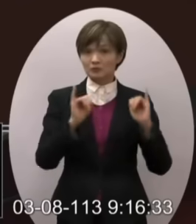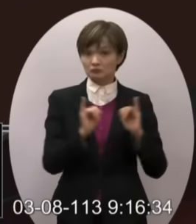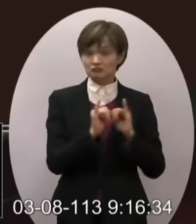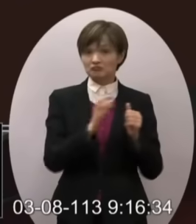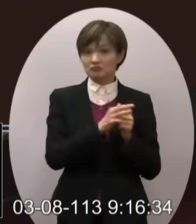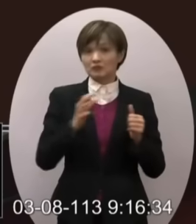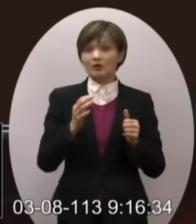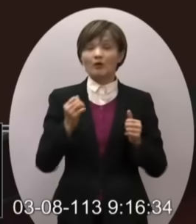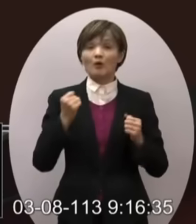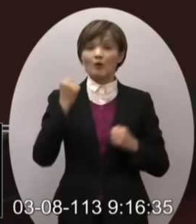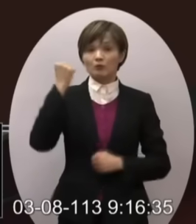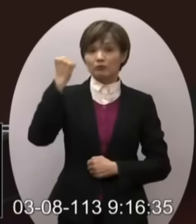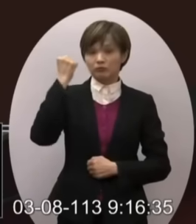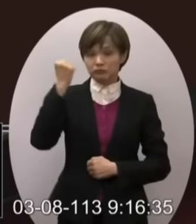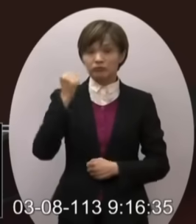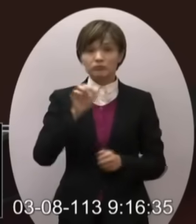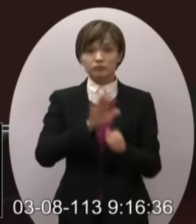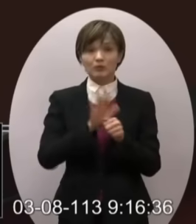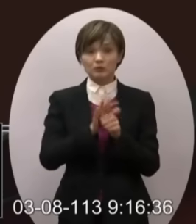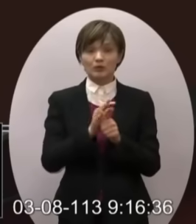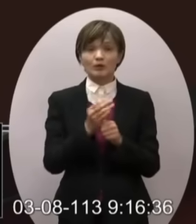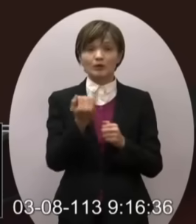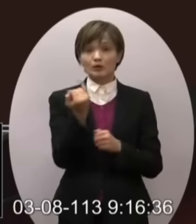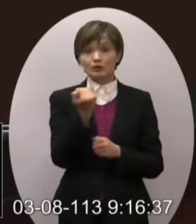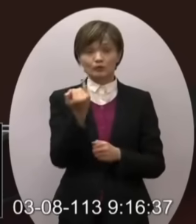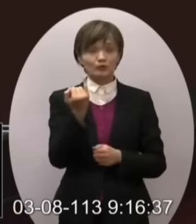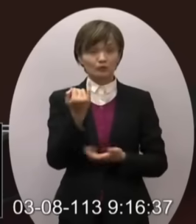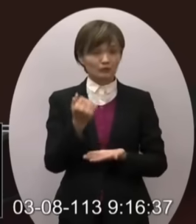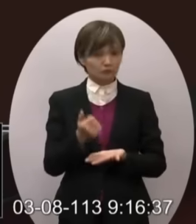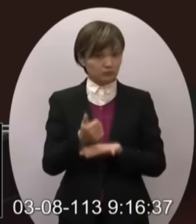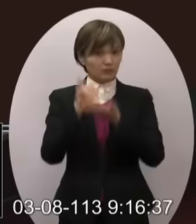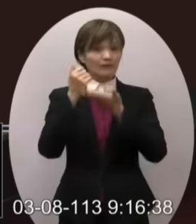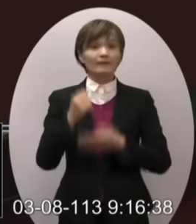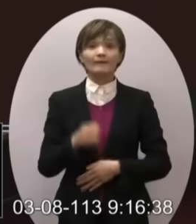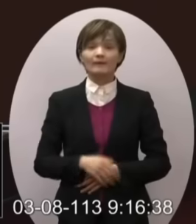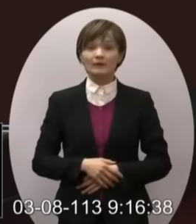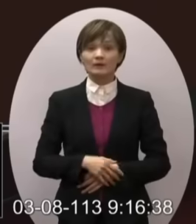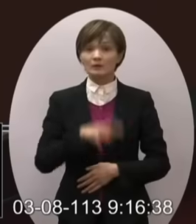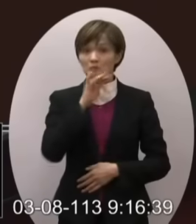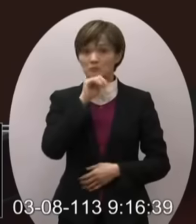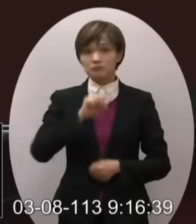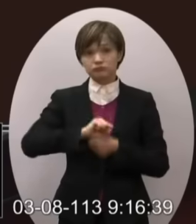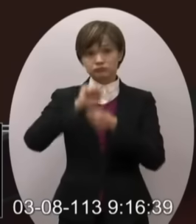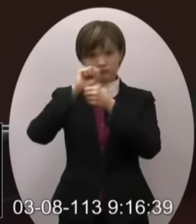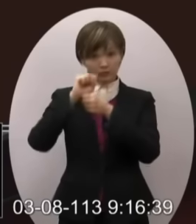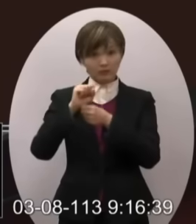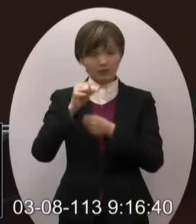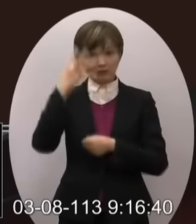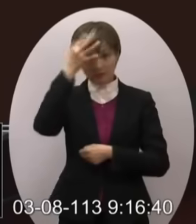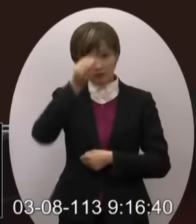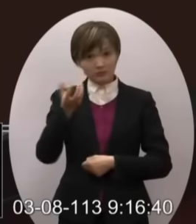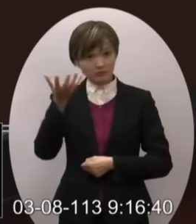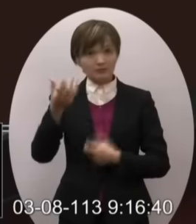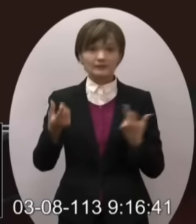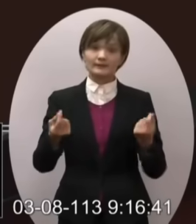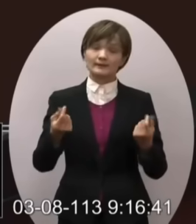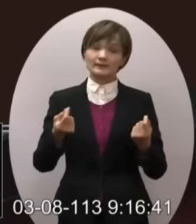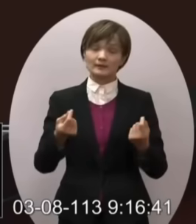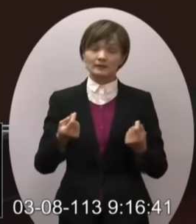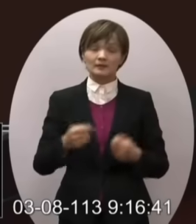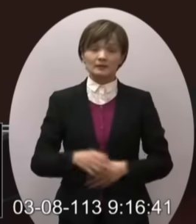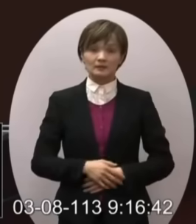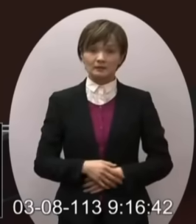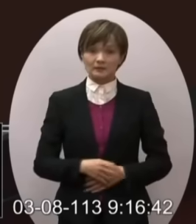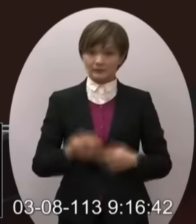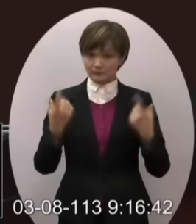运动创造了女力崛起的光辉历史，长寿社会来临，我们也需要一场高龄解放运动，把原